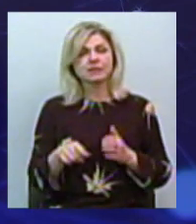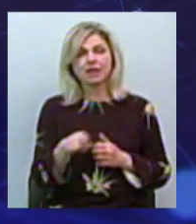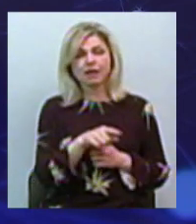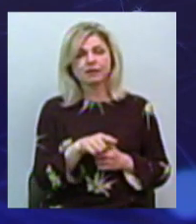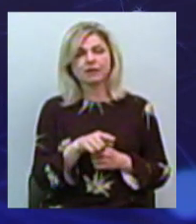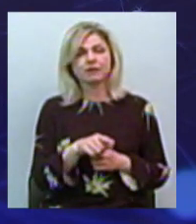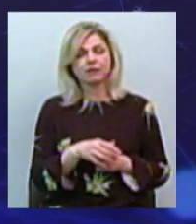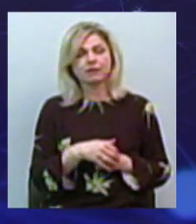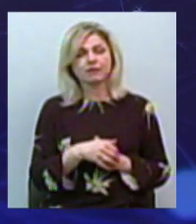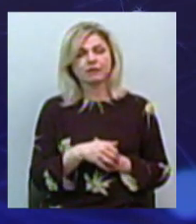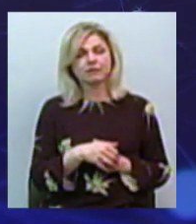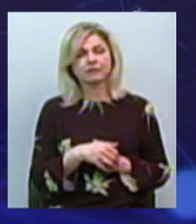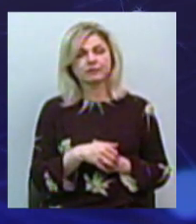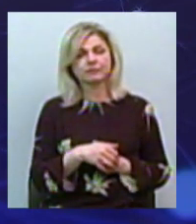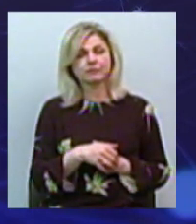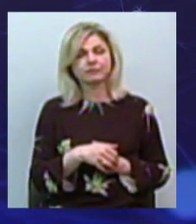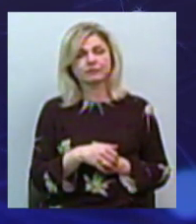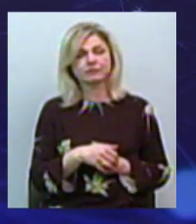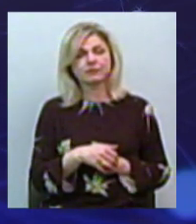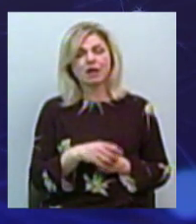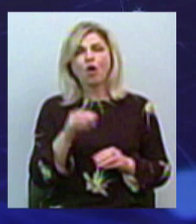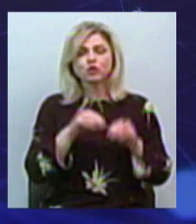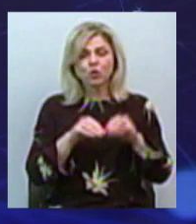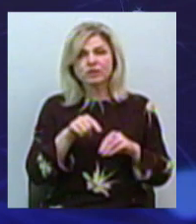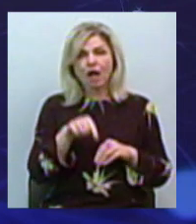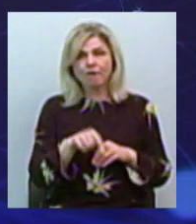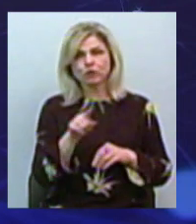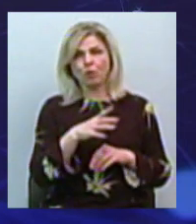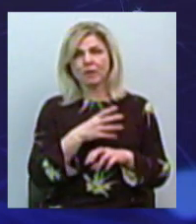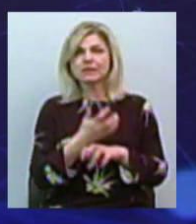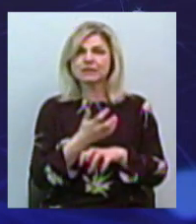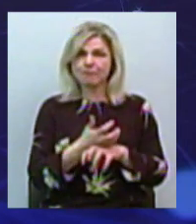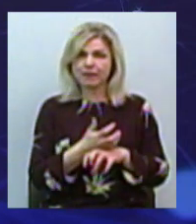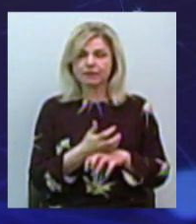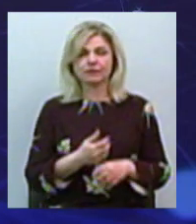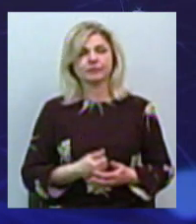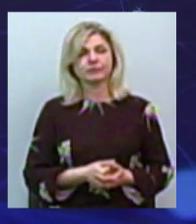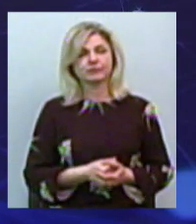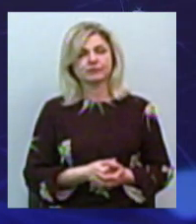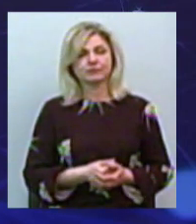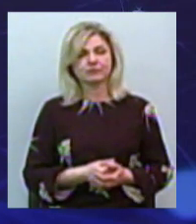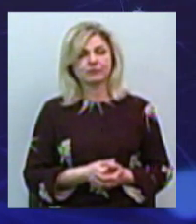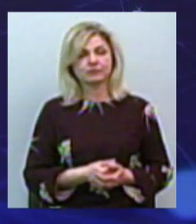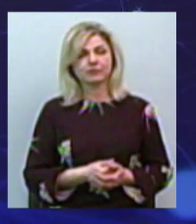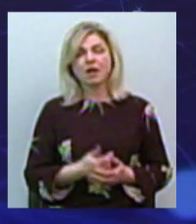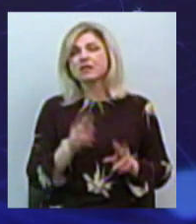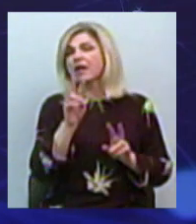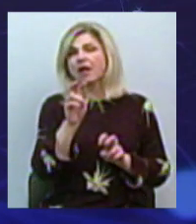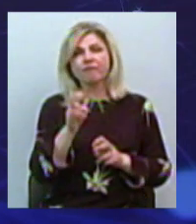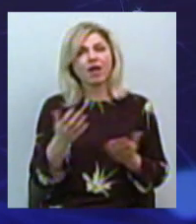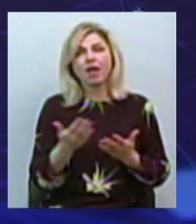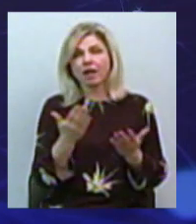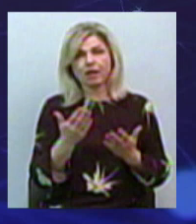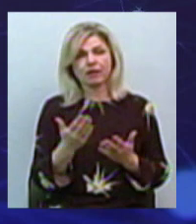спирт міський, які містять спирт, або хлор міський. Які саме, ну, щоб